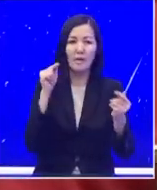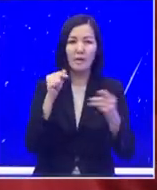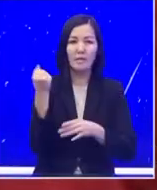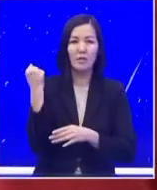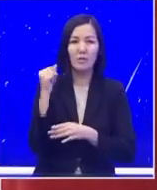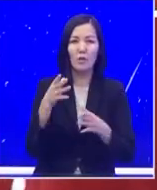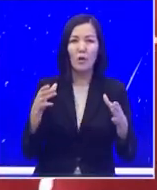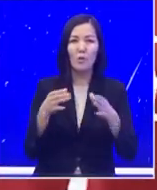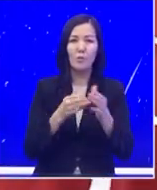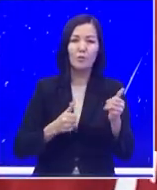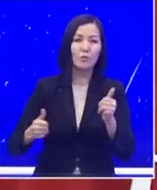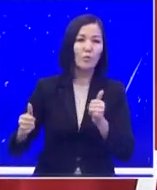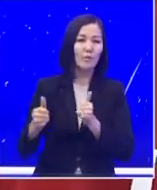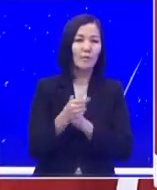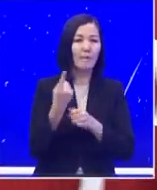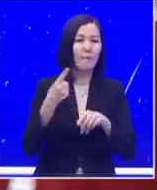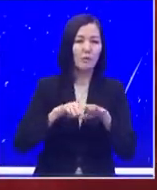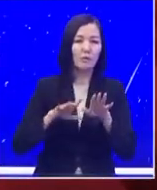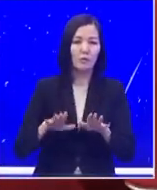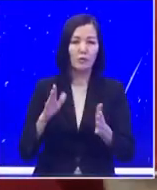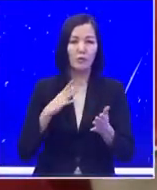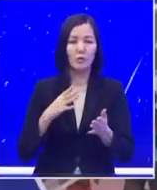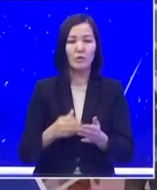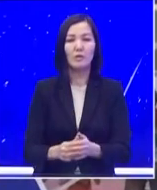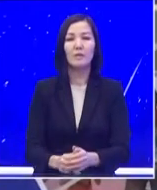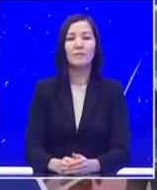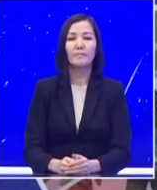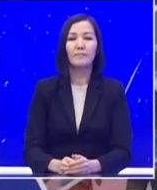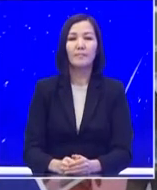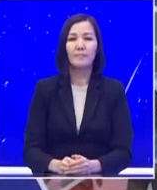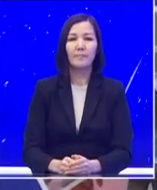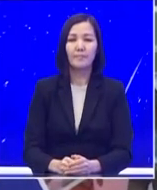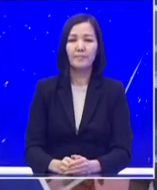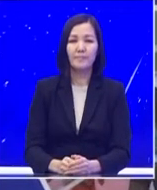ұтып, өз тобында әзірге топ бастап келеді.